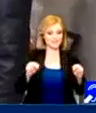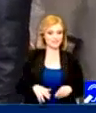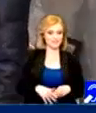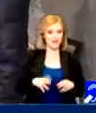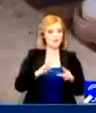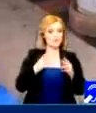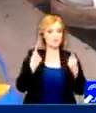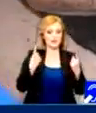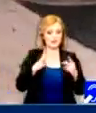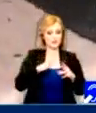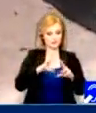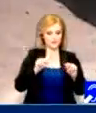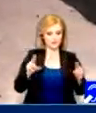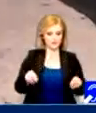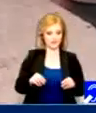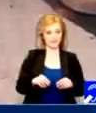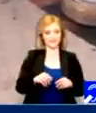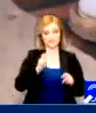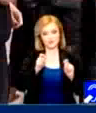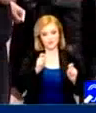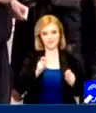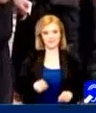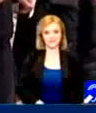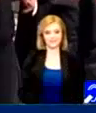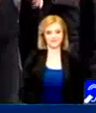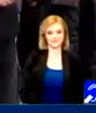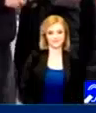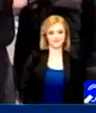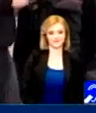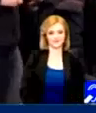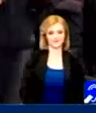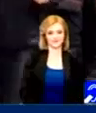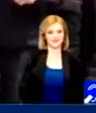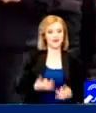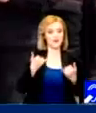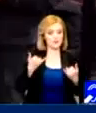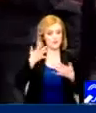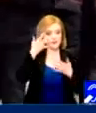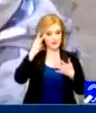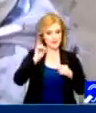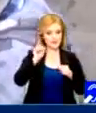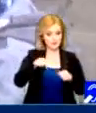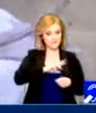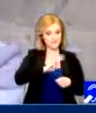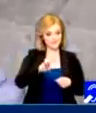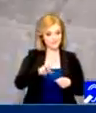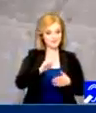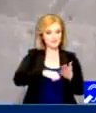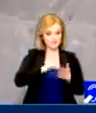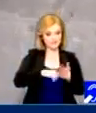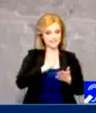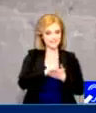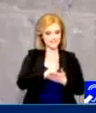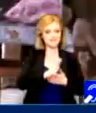fără margini, cutiile pline cu daruri și jucăriile au readus zâmbetul pe chipul celor mici. Acum Paștele poate să vină, fiindcă motive de sărbătoare